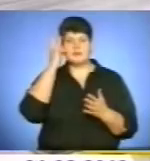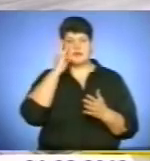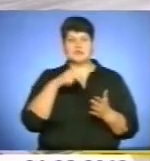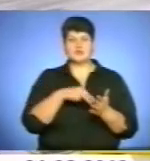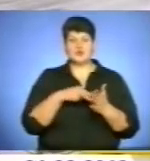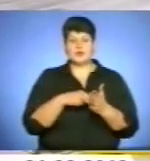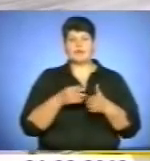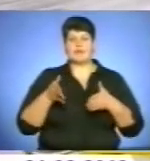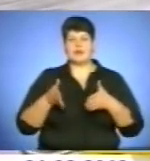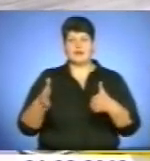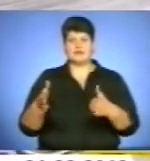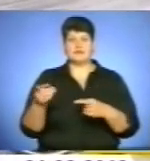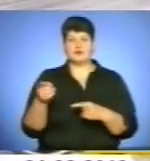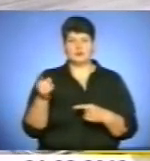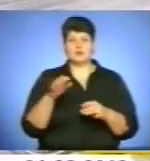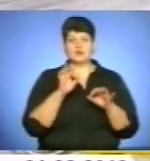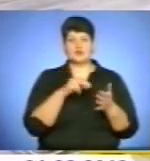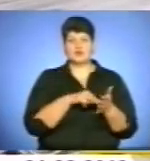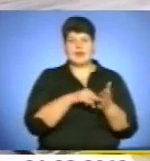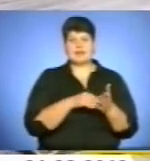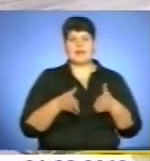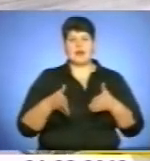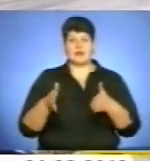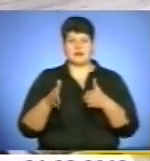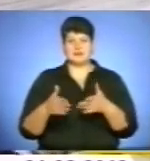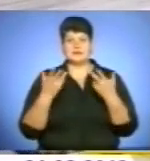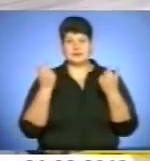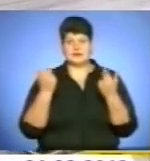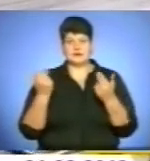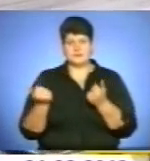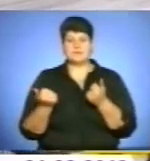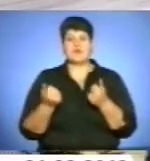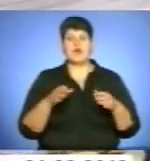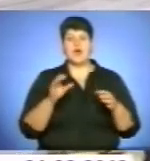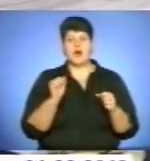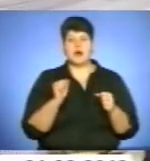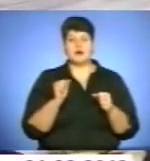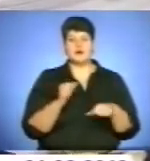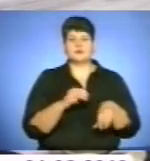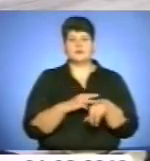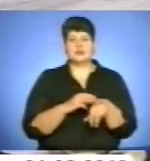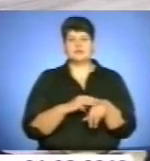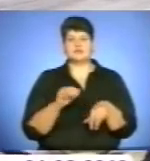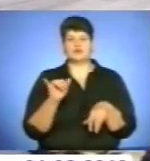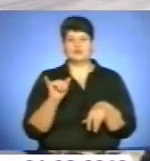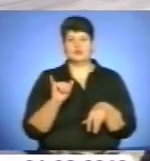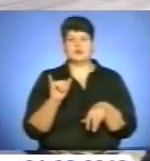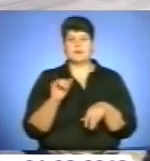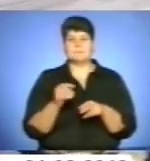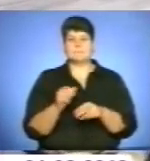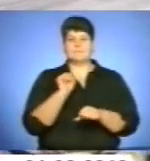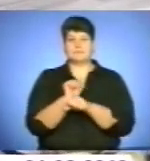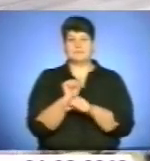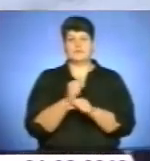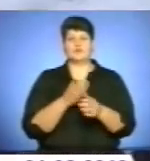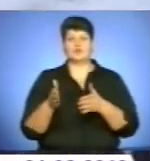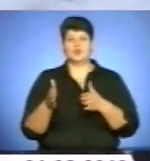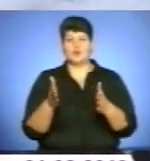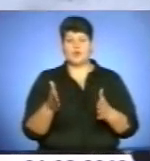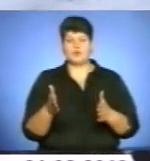алейці, в Тернополі стоять на алейці, там стоять на алейці, всюди. Чи міряться, взагалі перекривають дорогу у субота і середа, щоб люди мали як